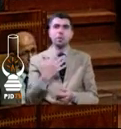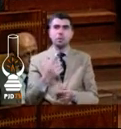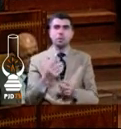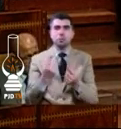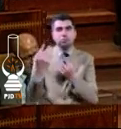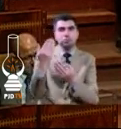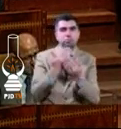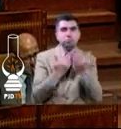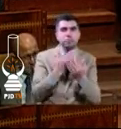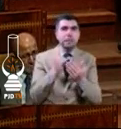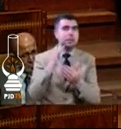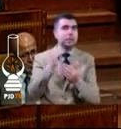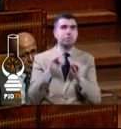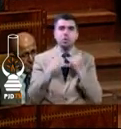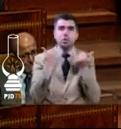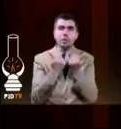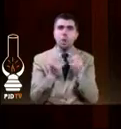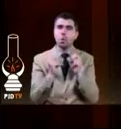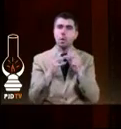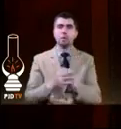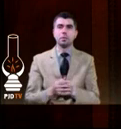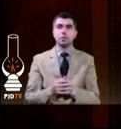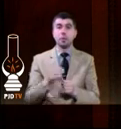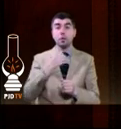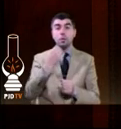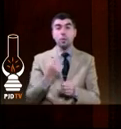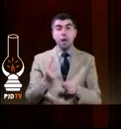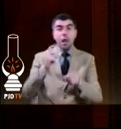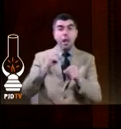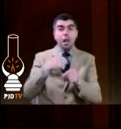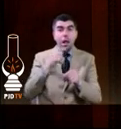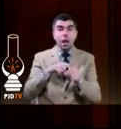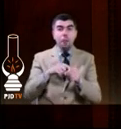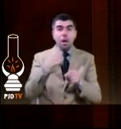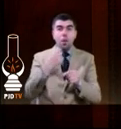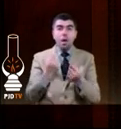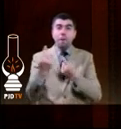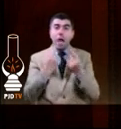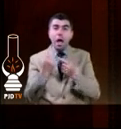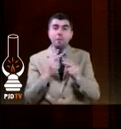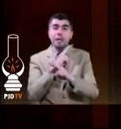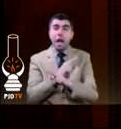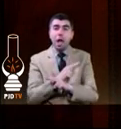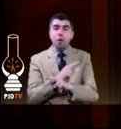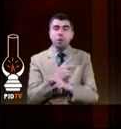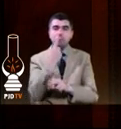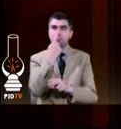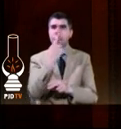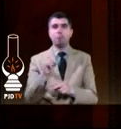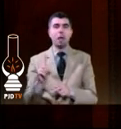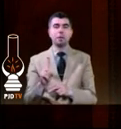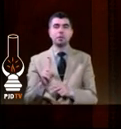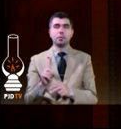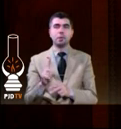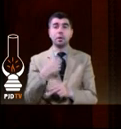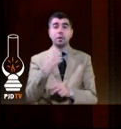معايا مزيانة الحمد لله. ولكن في هذه القضية هذه ما وصلناش للتفاهم، وهما الله يكون في العون هما غيتواجهوا